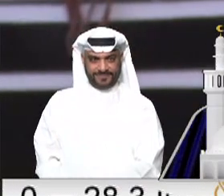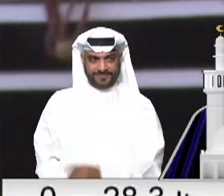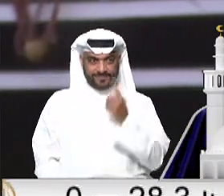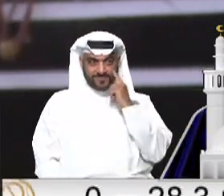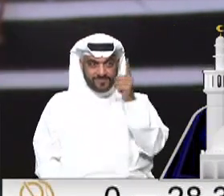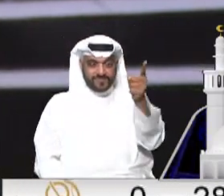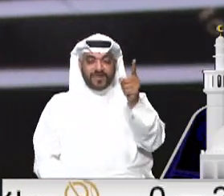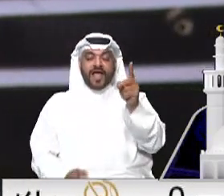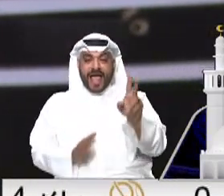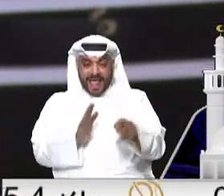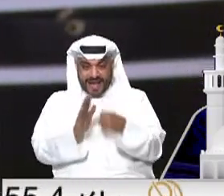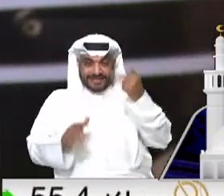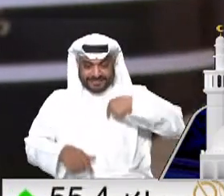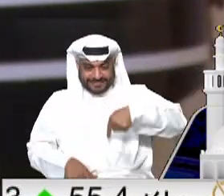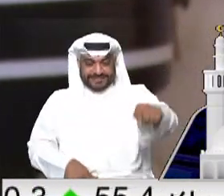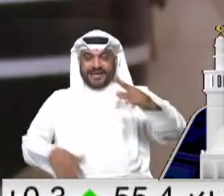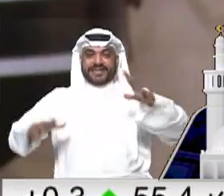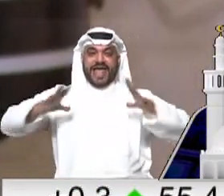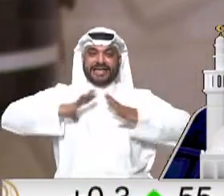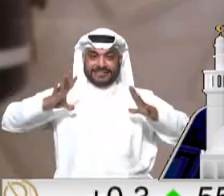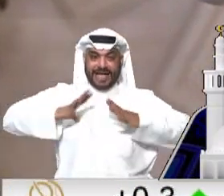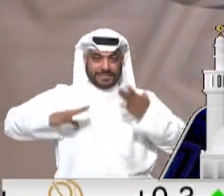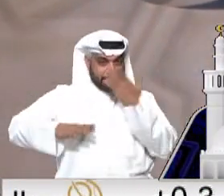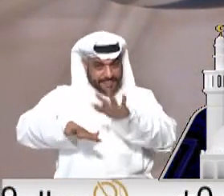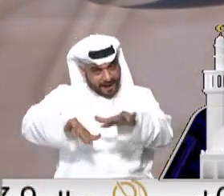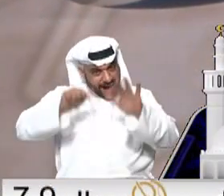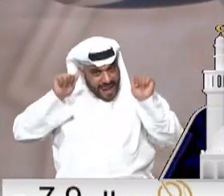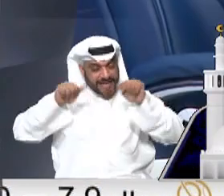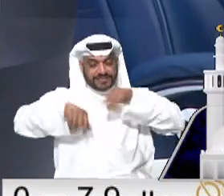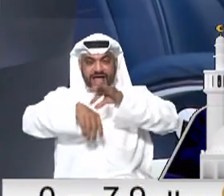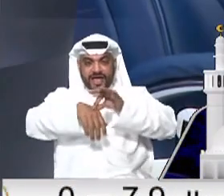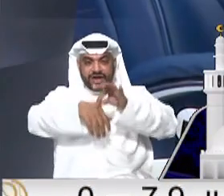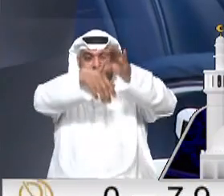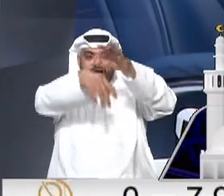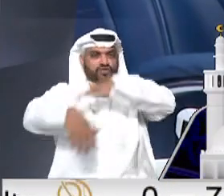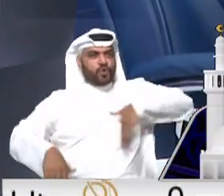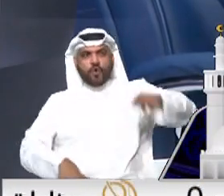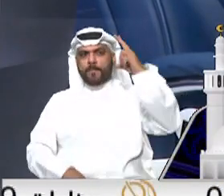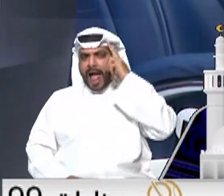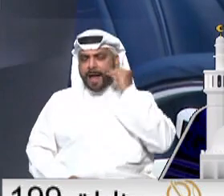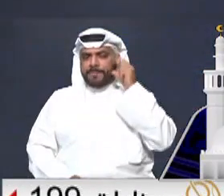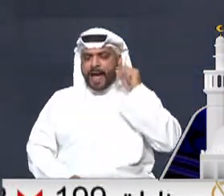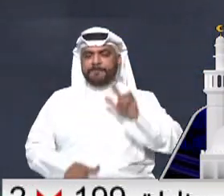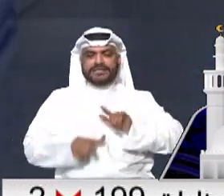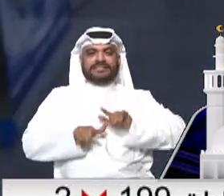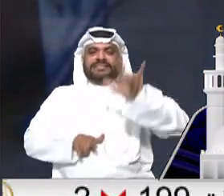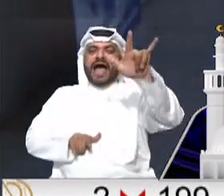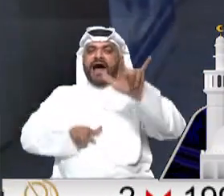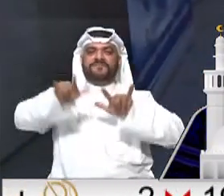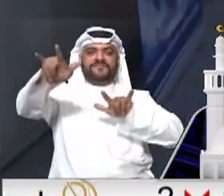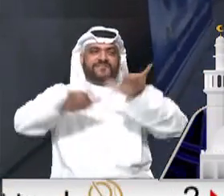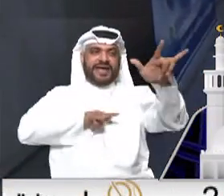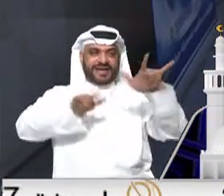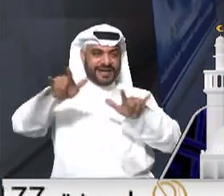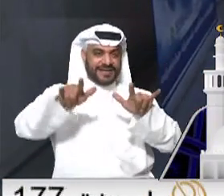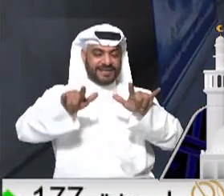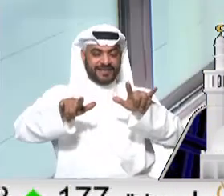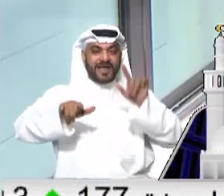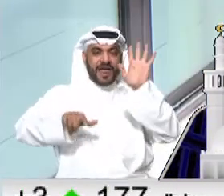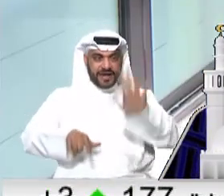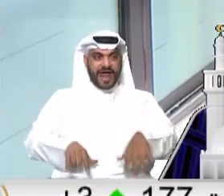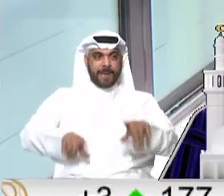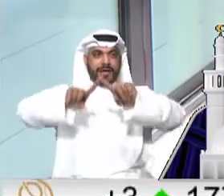عاد النشاط والاقبال على السفر من خلال حركه الحجوزات سواء عن طريق مكاتب السياحه والسفر او عن طريق الاون لاين